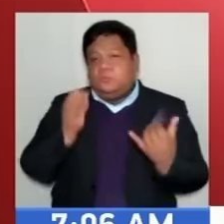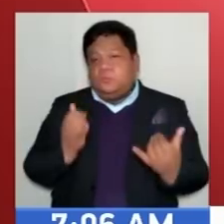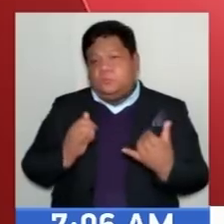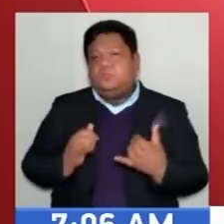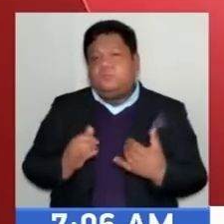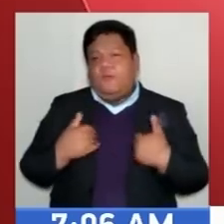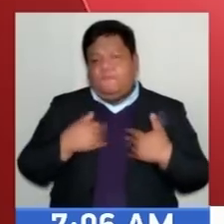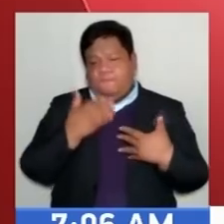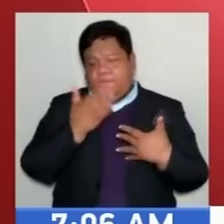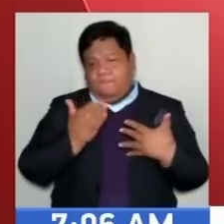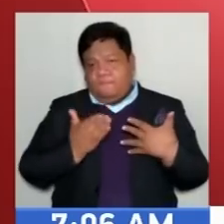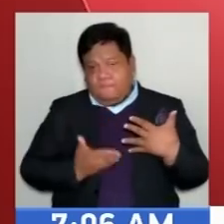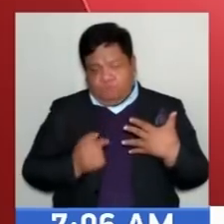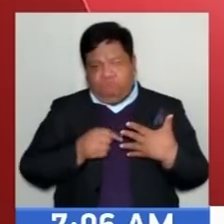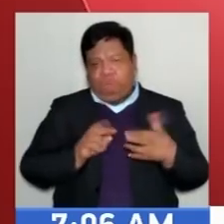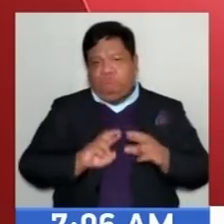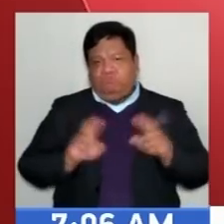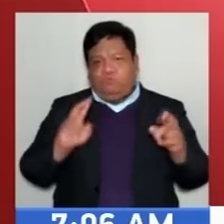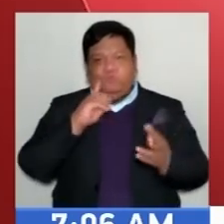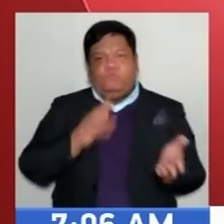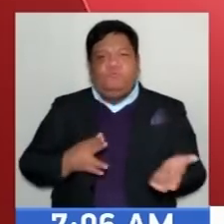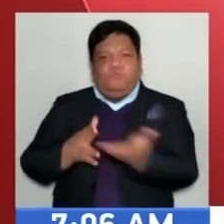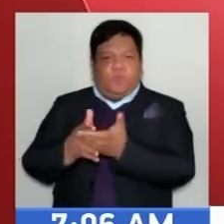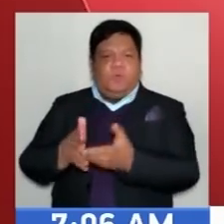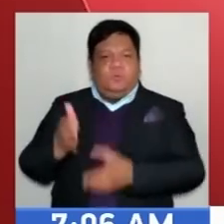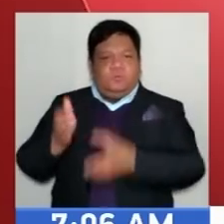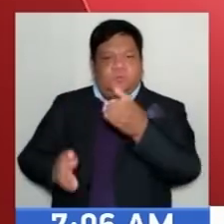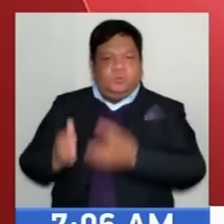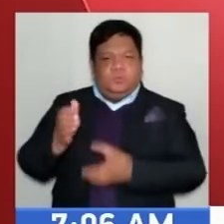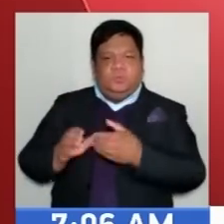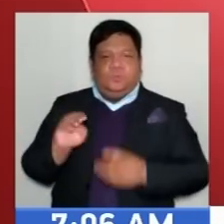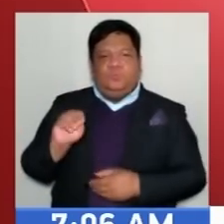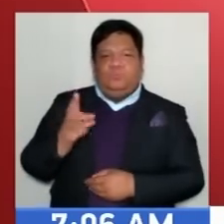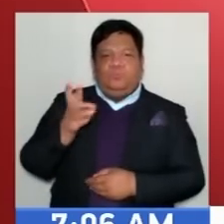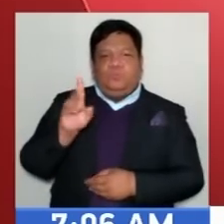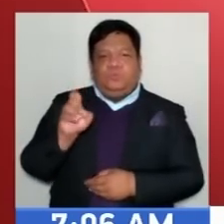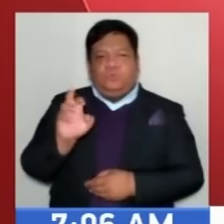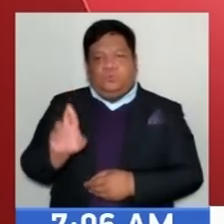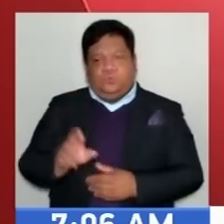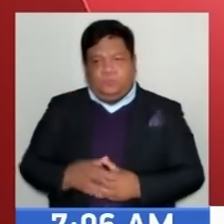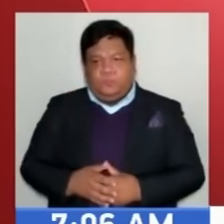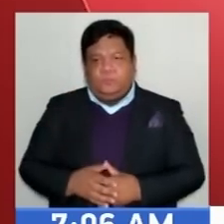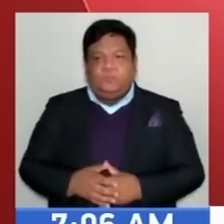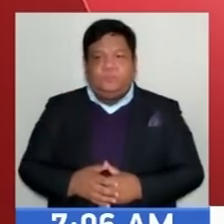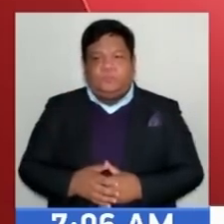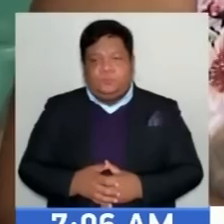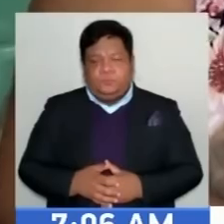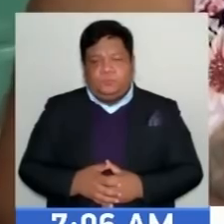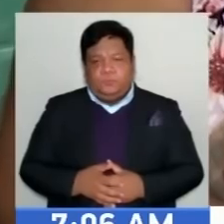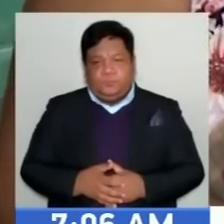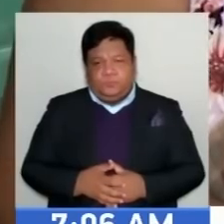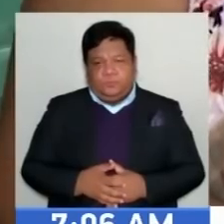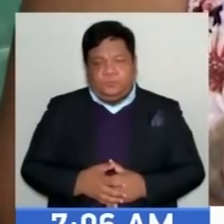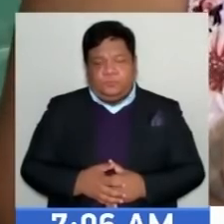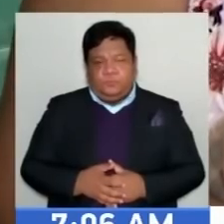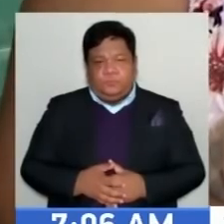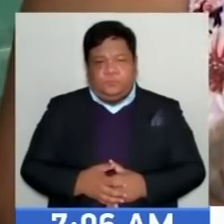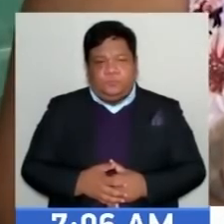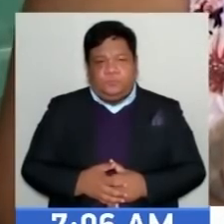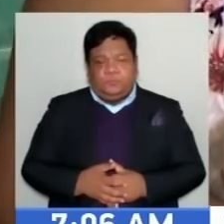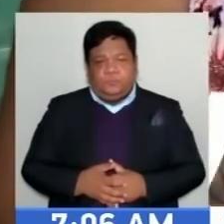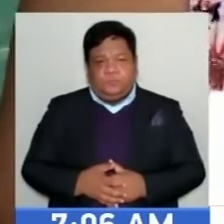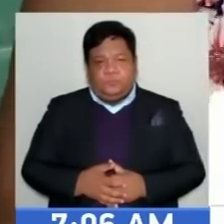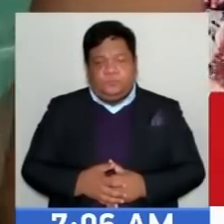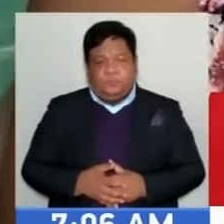sa pag-file namin ng kukulang complaint dito sa suspect natin sa kaso murder po. Nananawagan naman